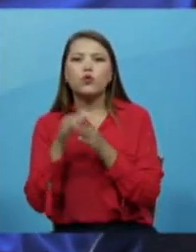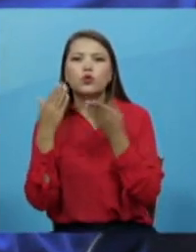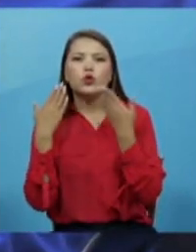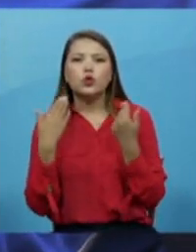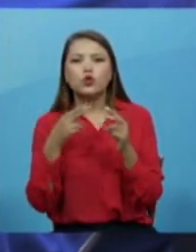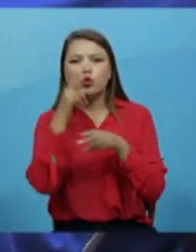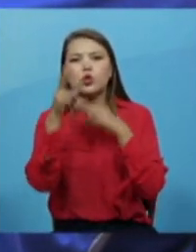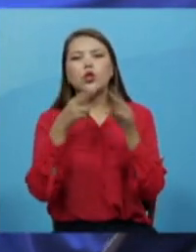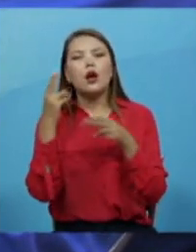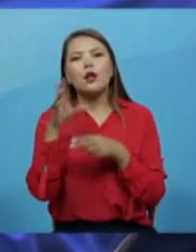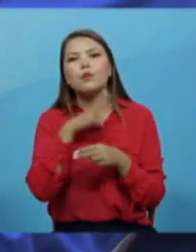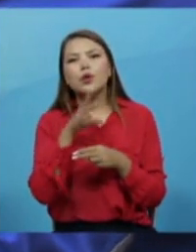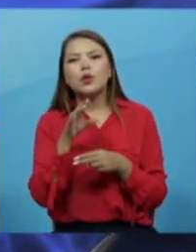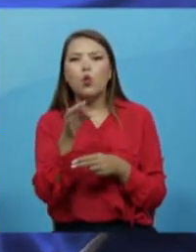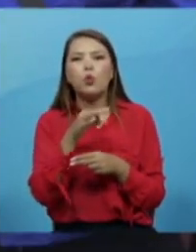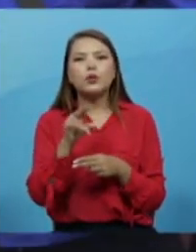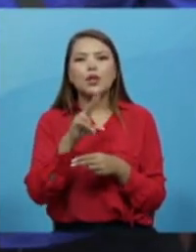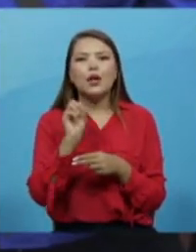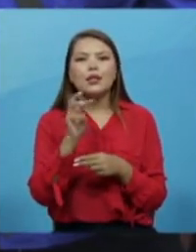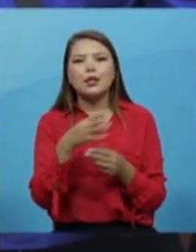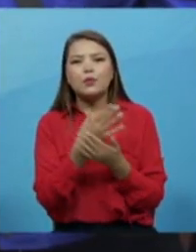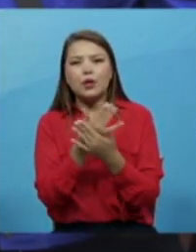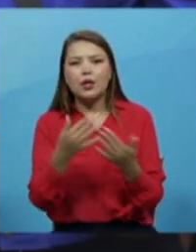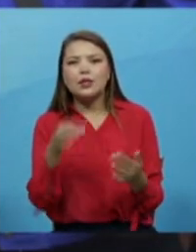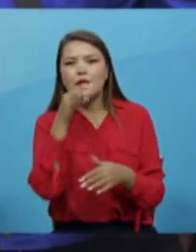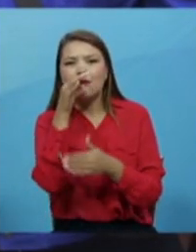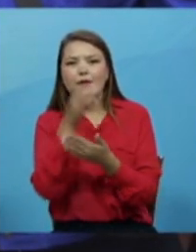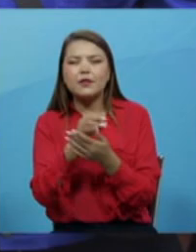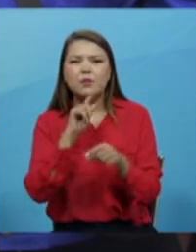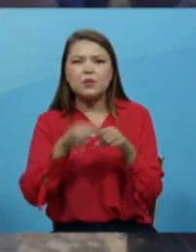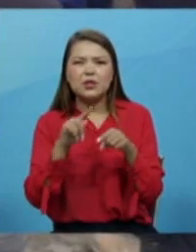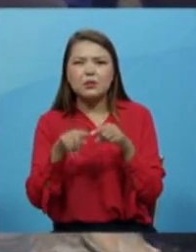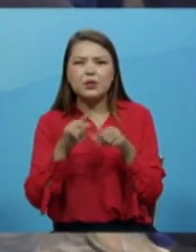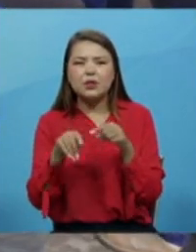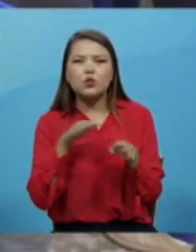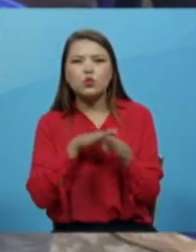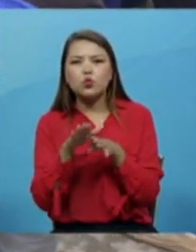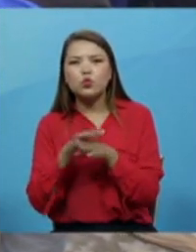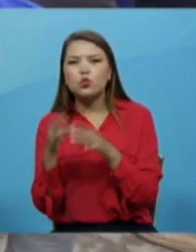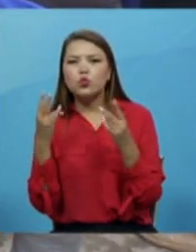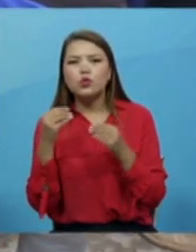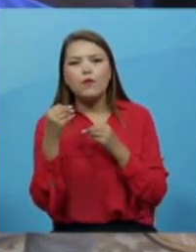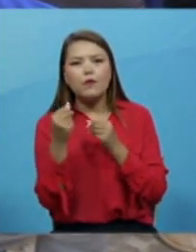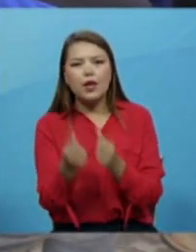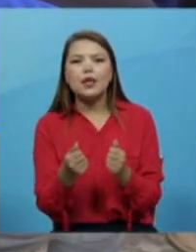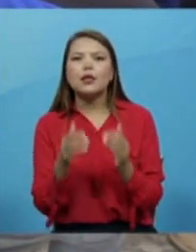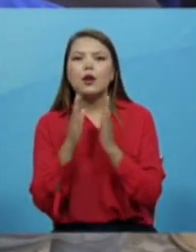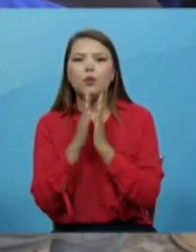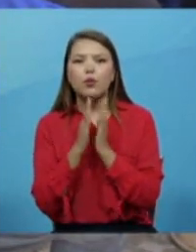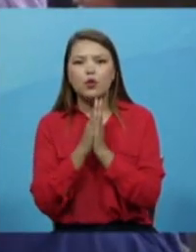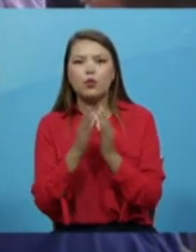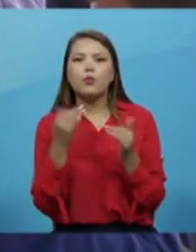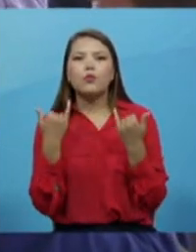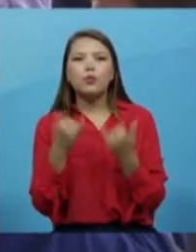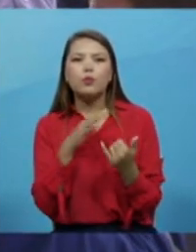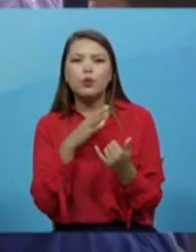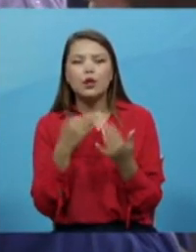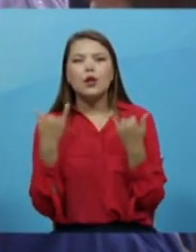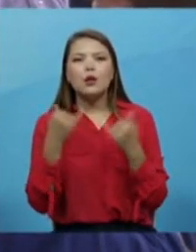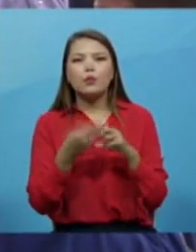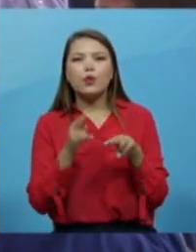Сондай-ақ олар облыс әкіміне мәселеге қатысты жауапты тұлғалардың жедел әрекет етуіне ықпал етуді сұрады. Өз кезегінде мекеме басшылығының